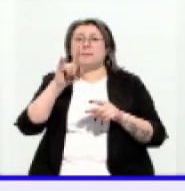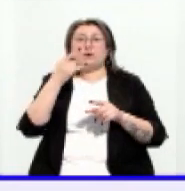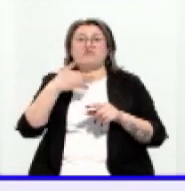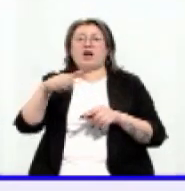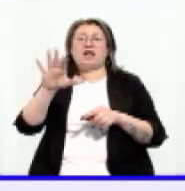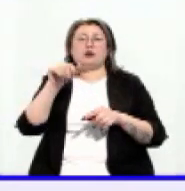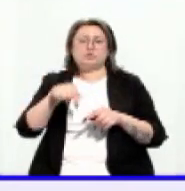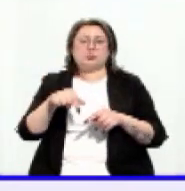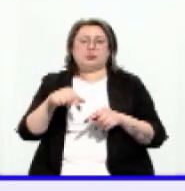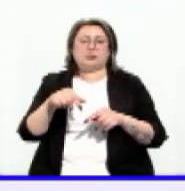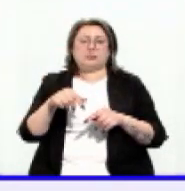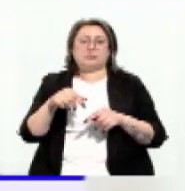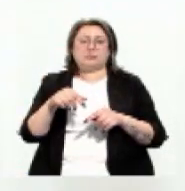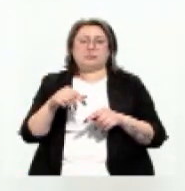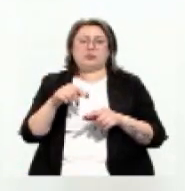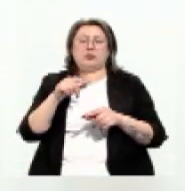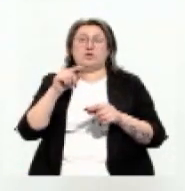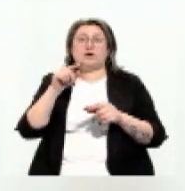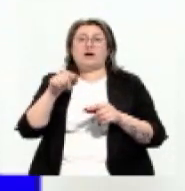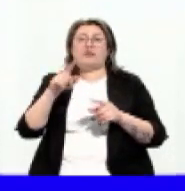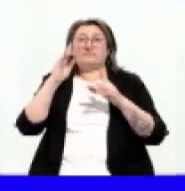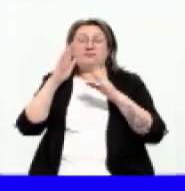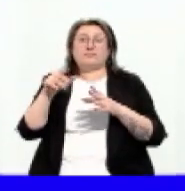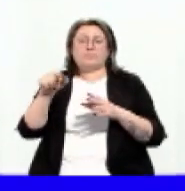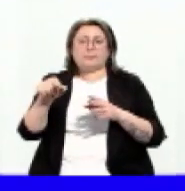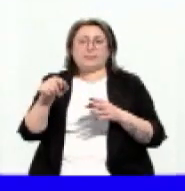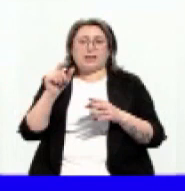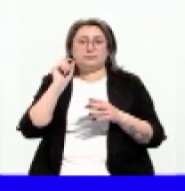вали отсюда», указанные в обращении Иватова.